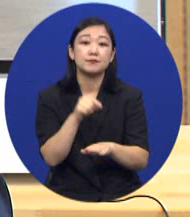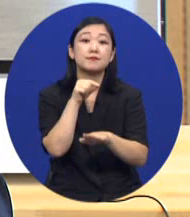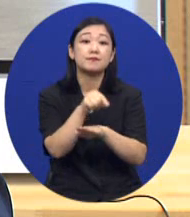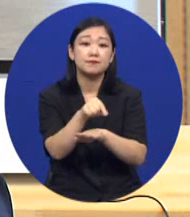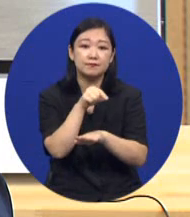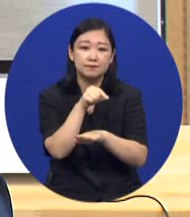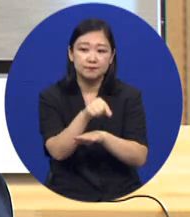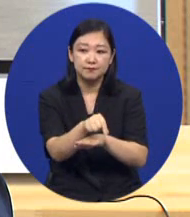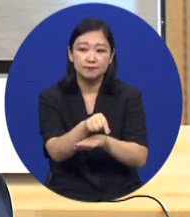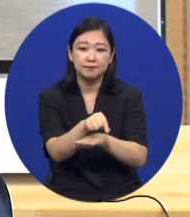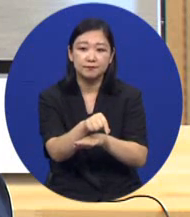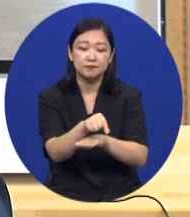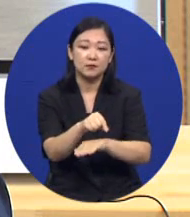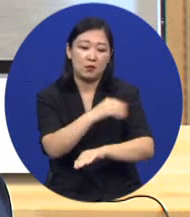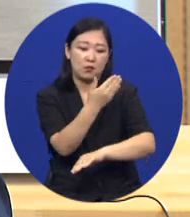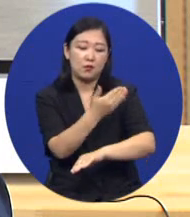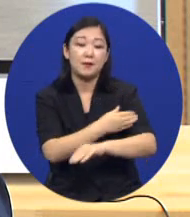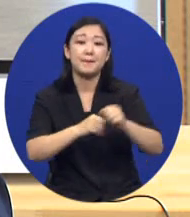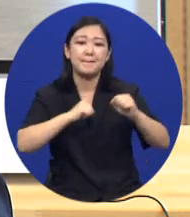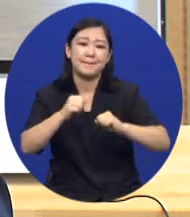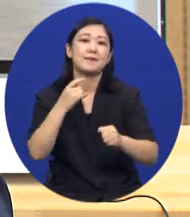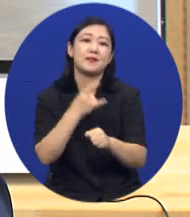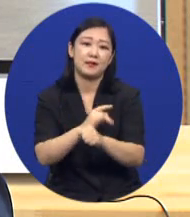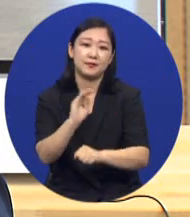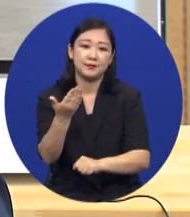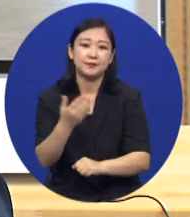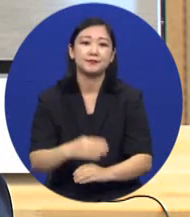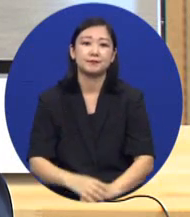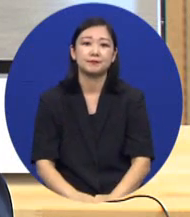행정 권력을 행사를 해야 되겠죠.